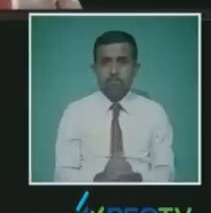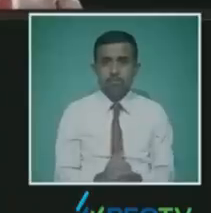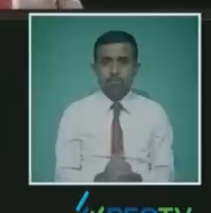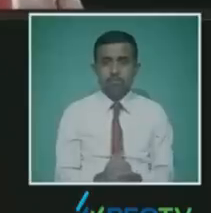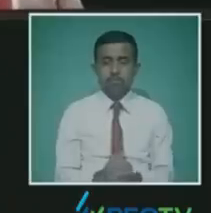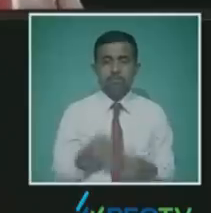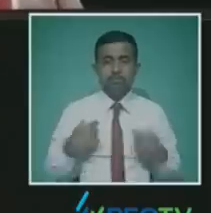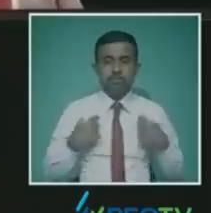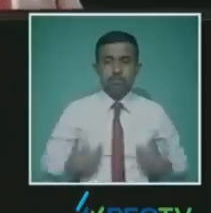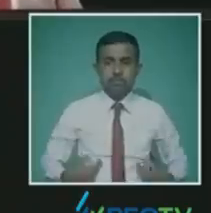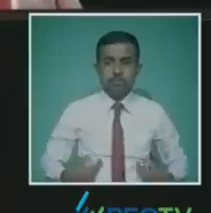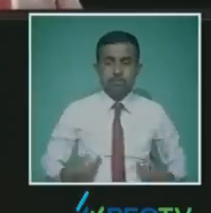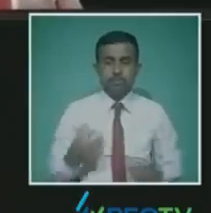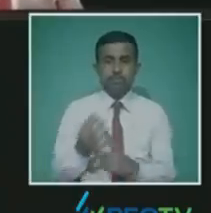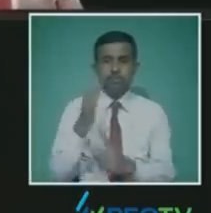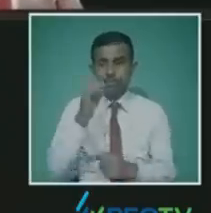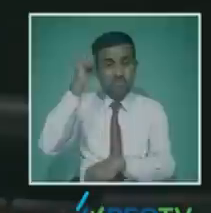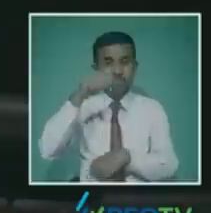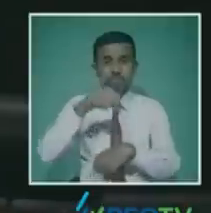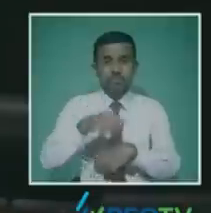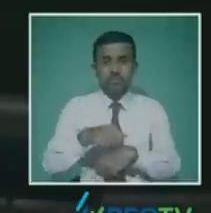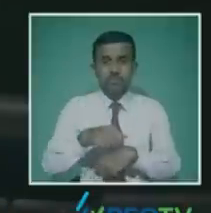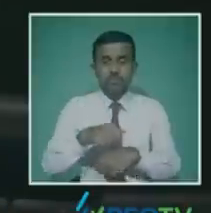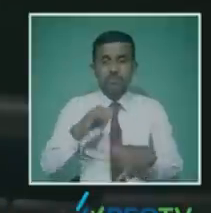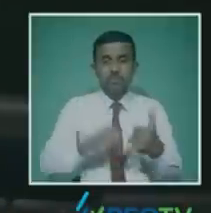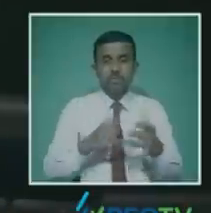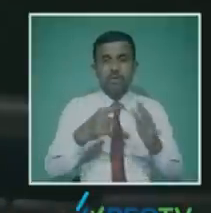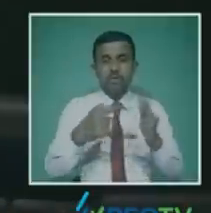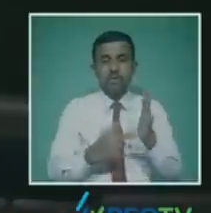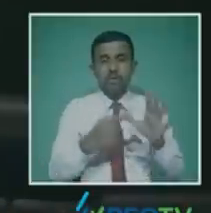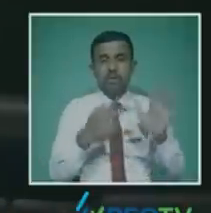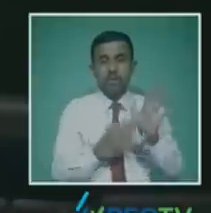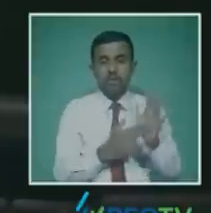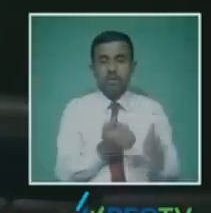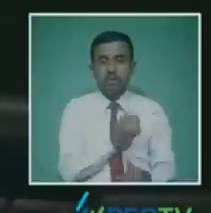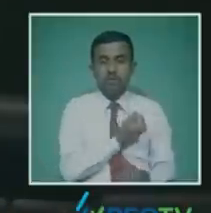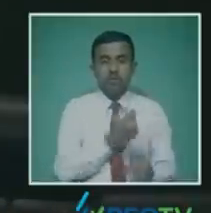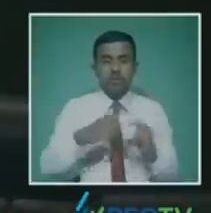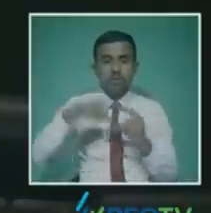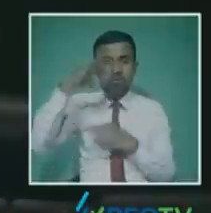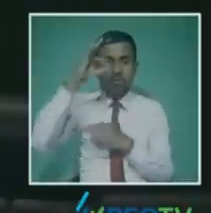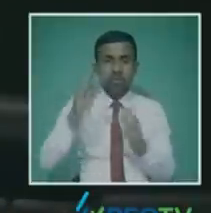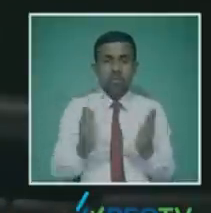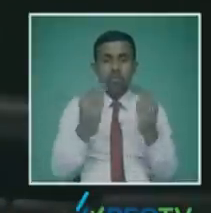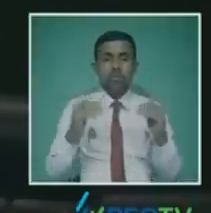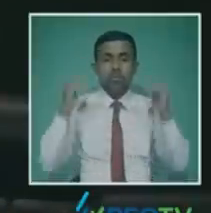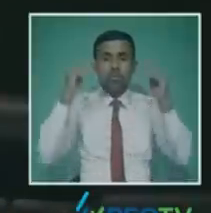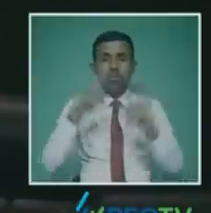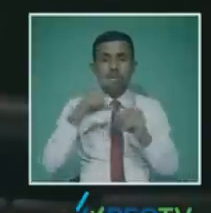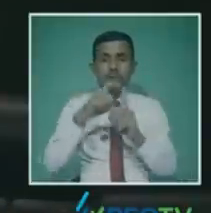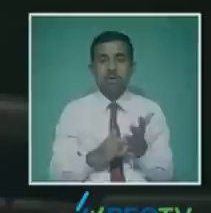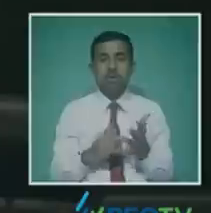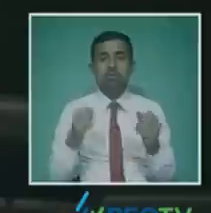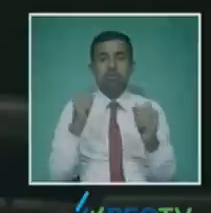මහින්ද රාජපක්ෂ ජනාධිපතිවරයාගේ යුවේ සයිතම් වෛද්‍ය විද්‍යාලය ආරම්භ කරේ උසස් අධ්‍යාපන ඇමතිවරයා